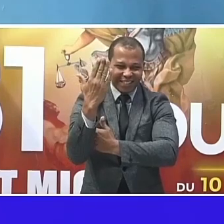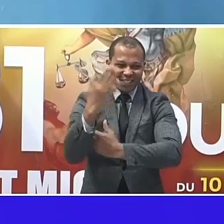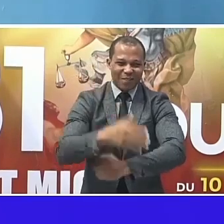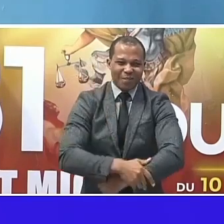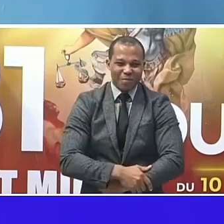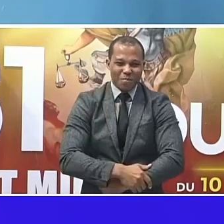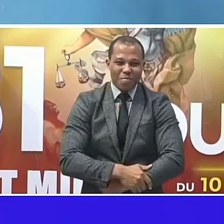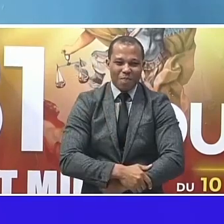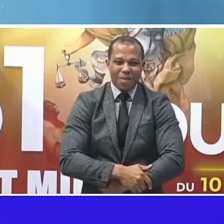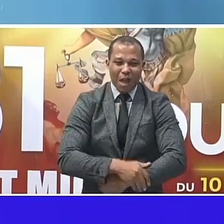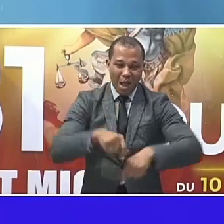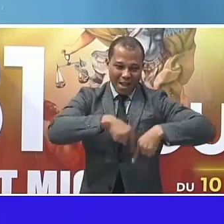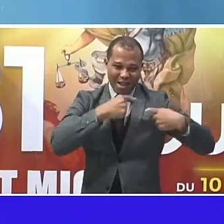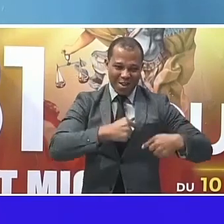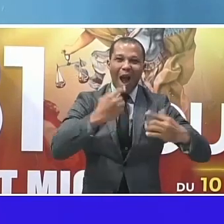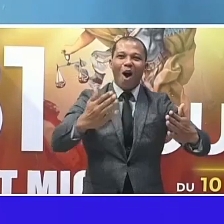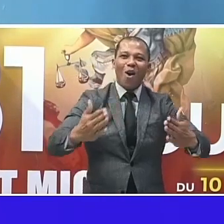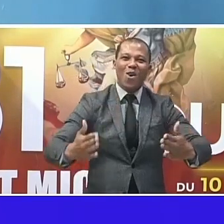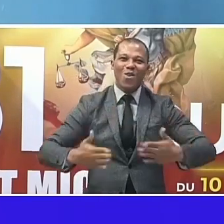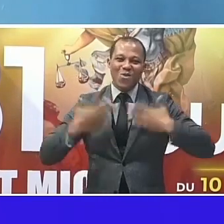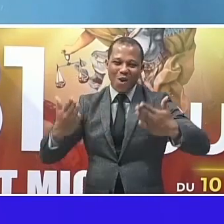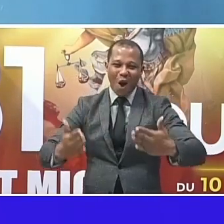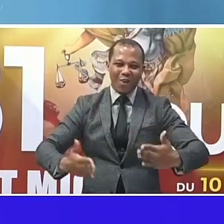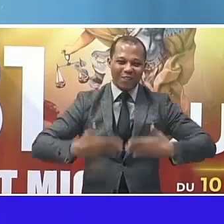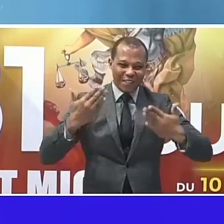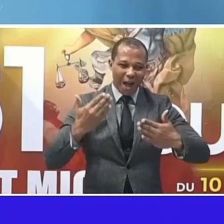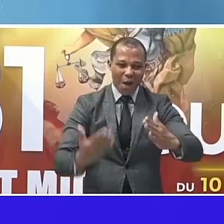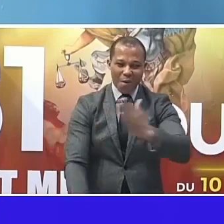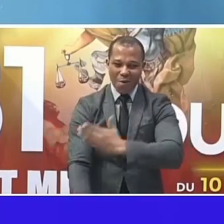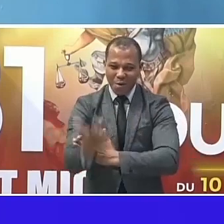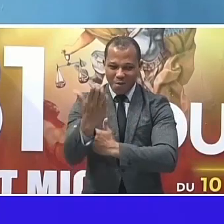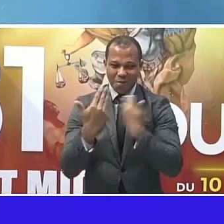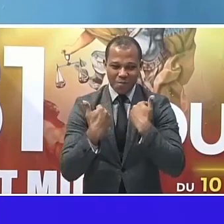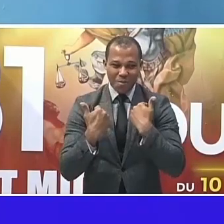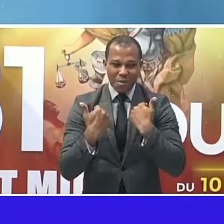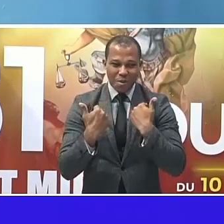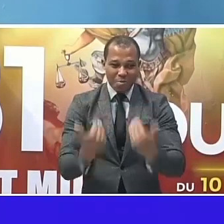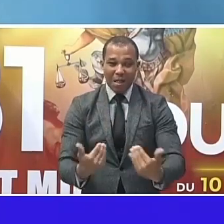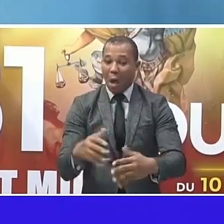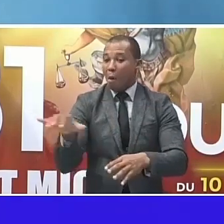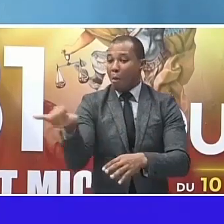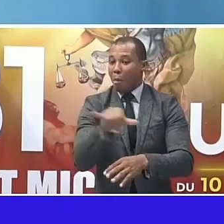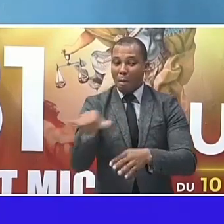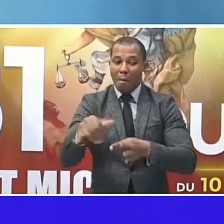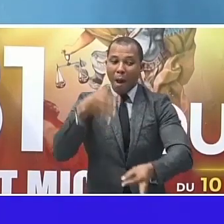Père. C'est avec content, matin, même si